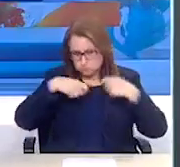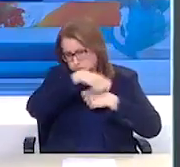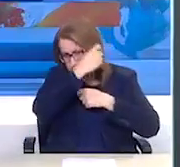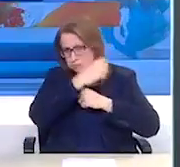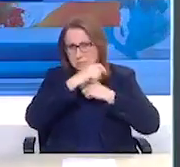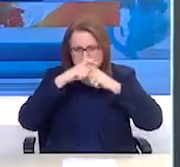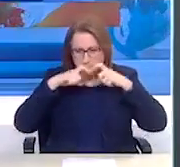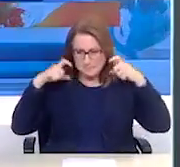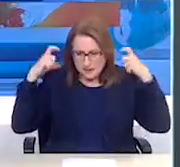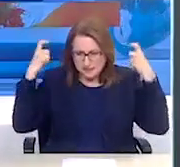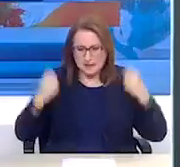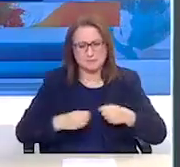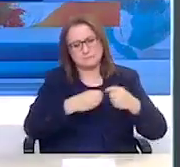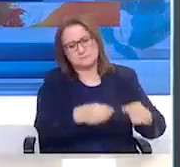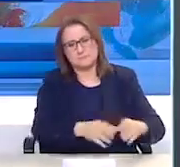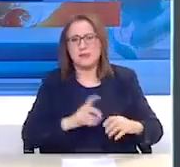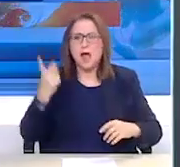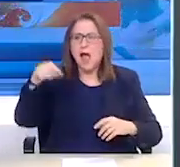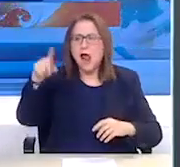κάποιον που βγάζει με το φτάρνισμά του τον ιό.